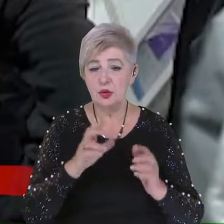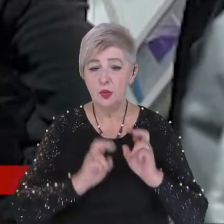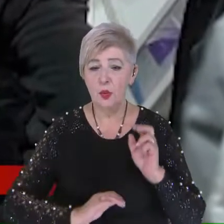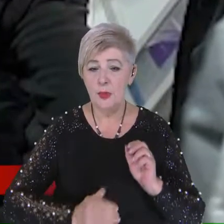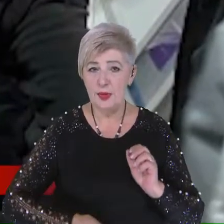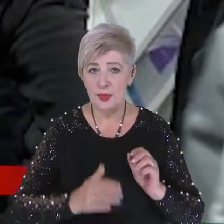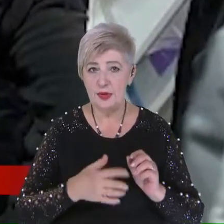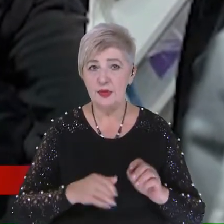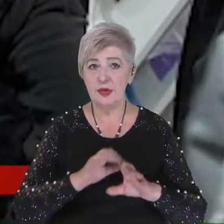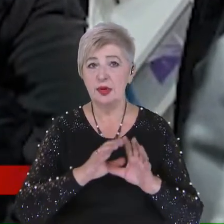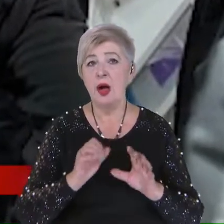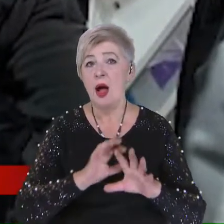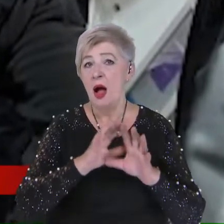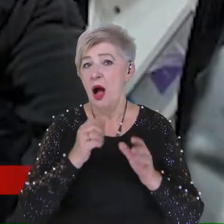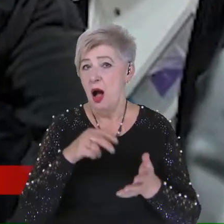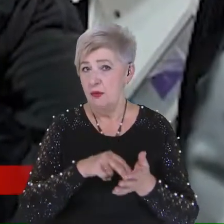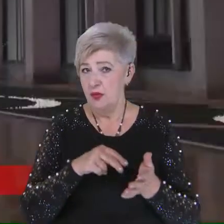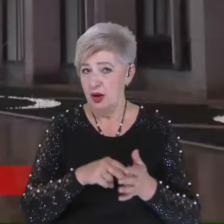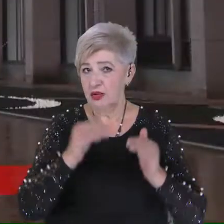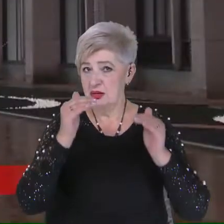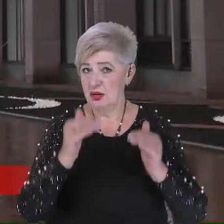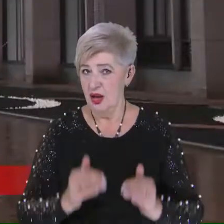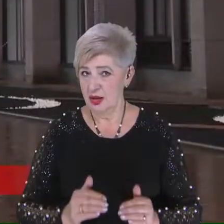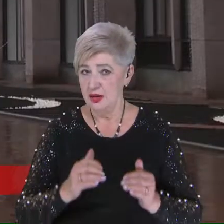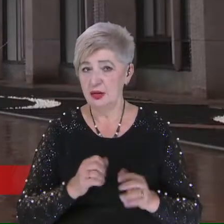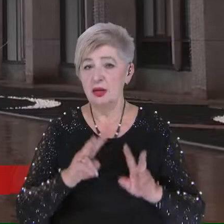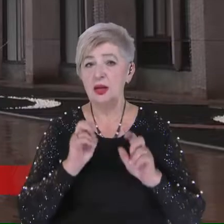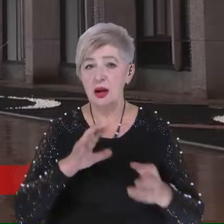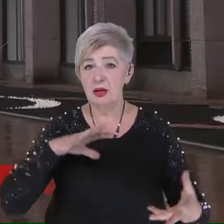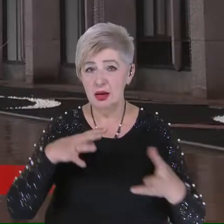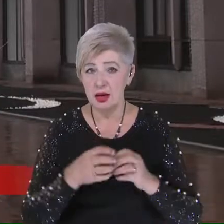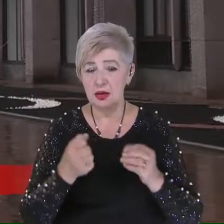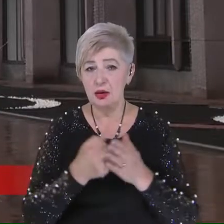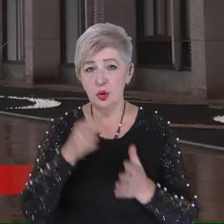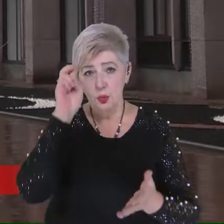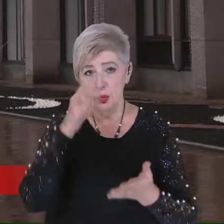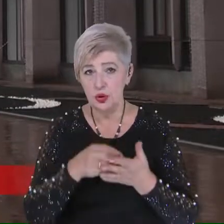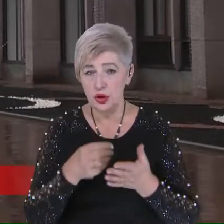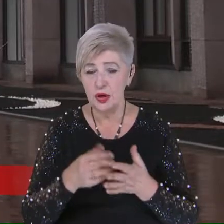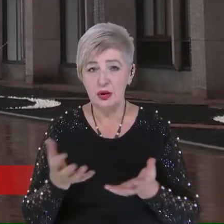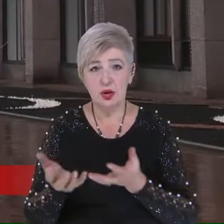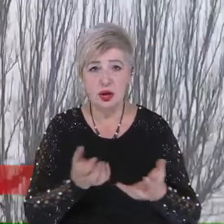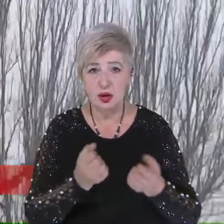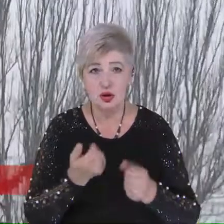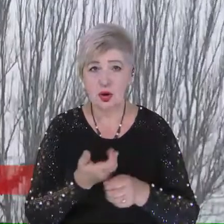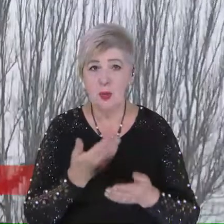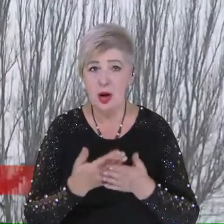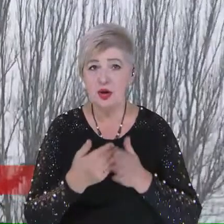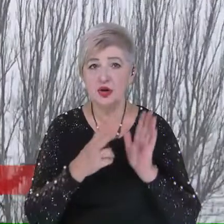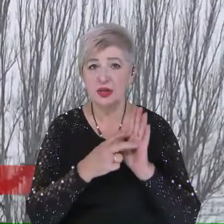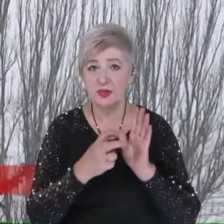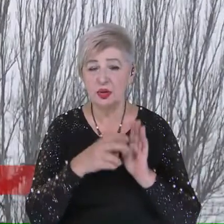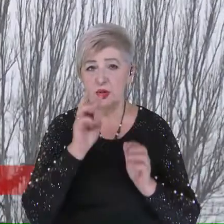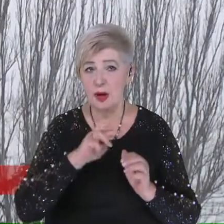А от вартість послуг суттєво занизили. Як наслідок, до бюджету не надійшло майже 700 мільйонів гривень.